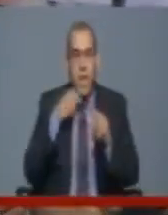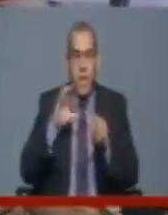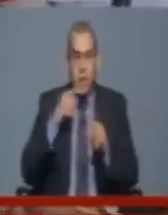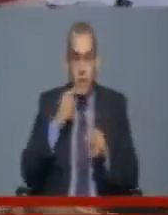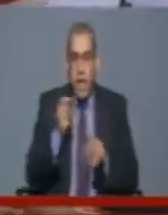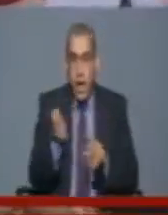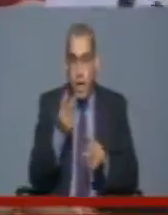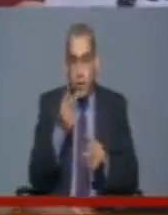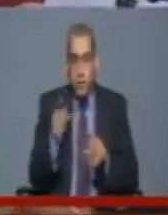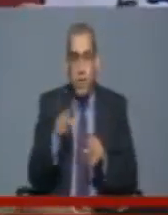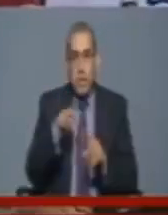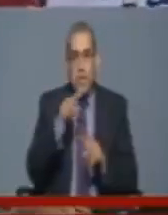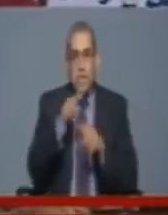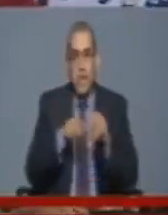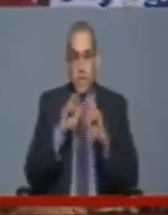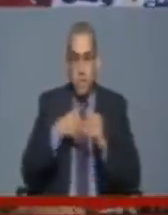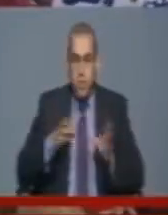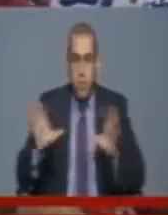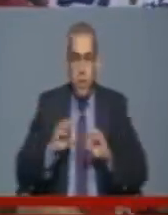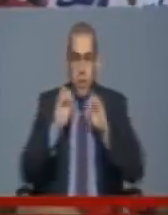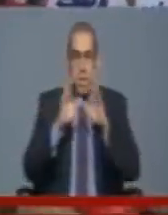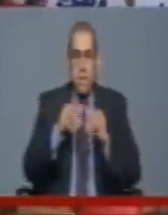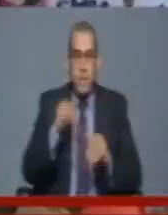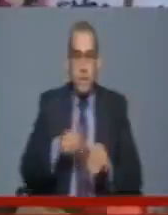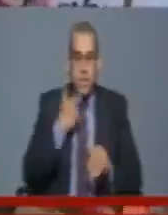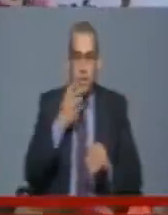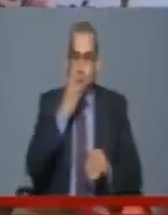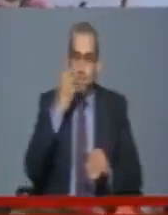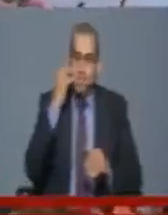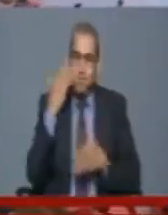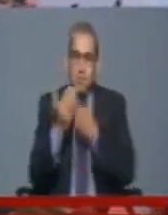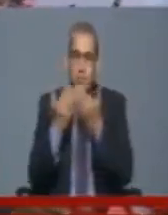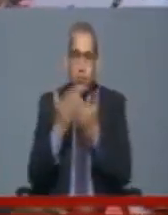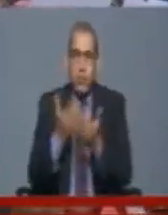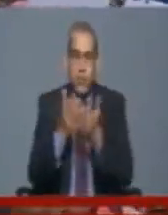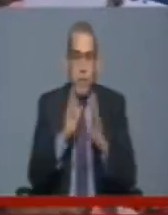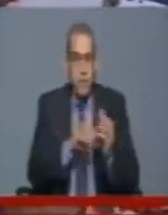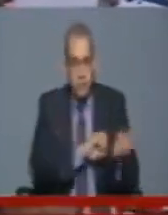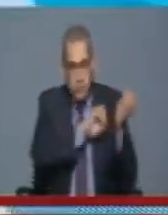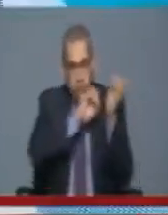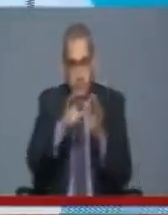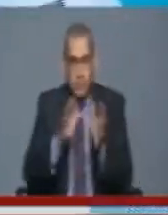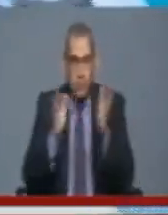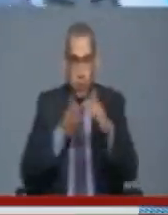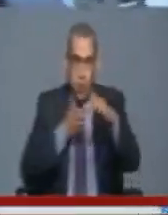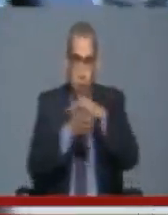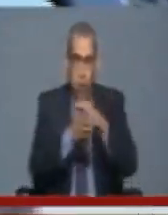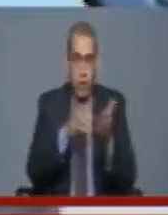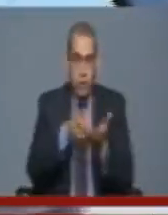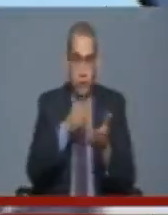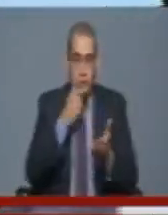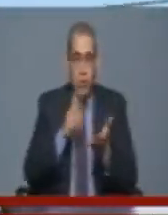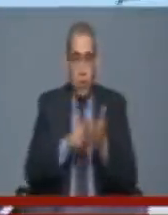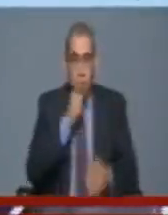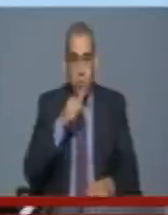75 و80% هو حجم المساعدات المصرية التي دخلت، وهو ما نتحدث عنه بأن